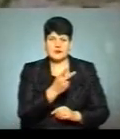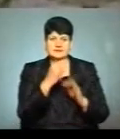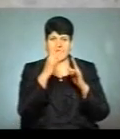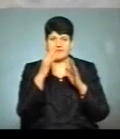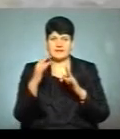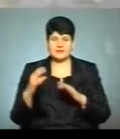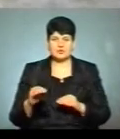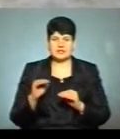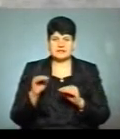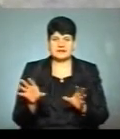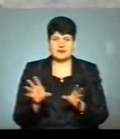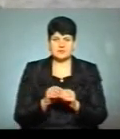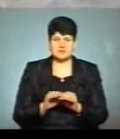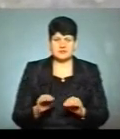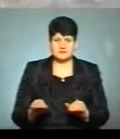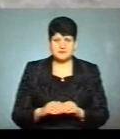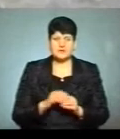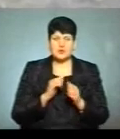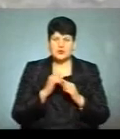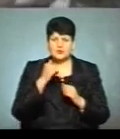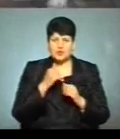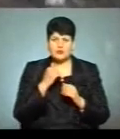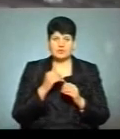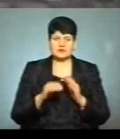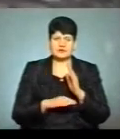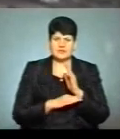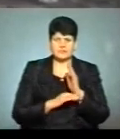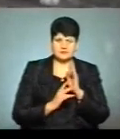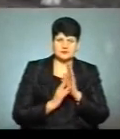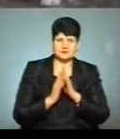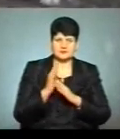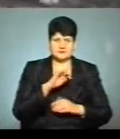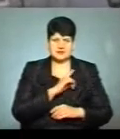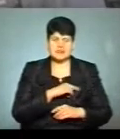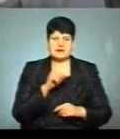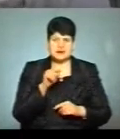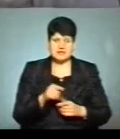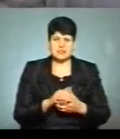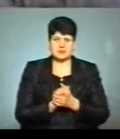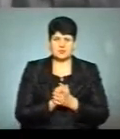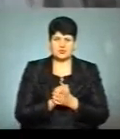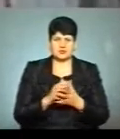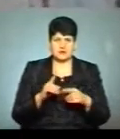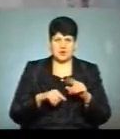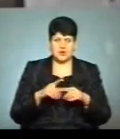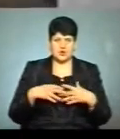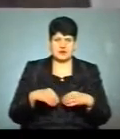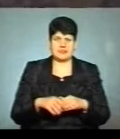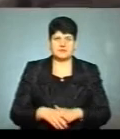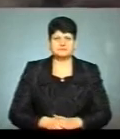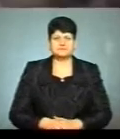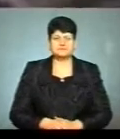яку садили разом з дітьми. Щороку дерево росте та міцніє, як і їхня дружня родина.